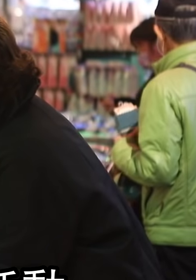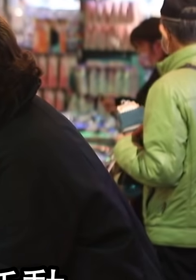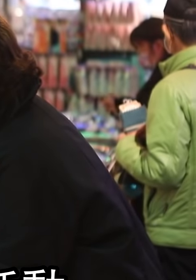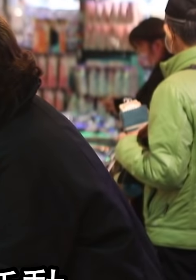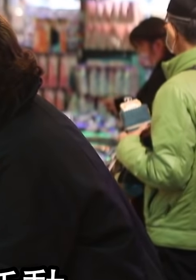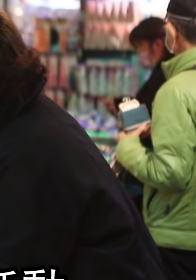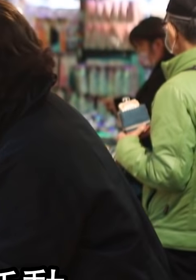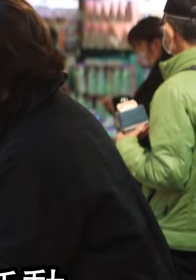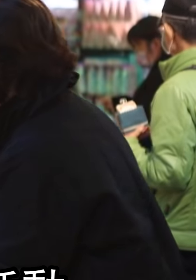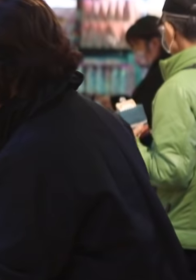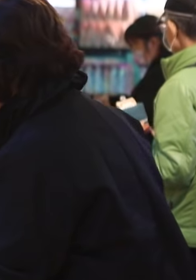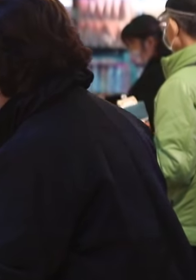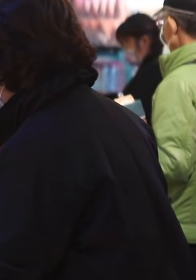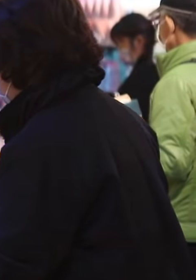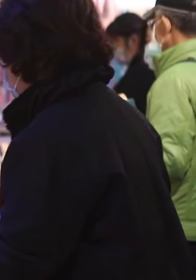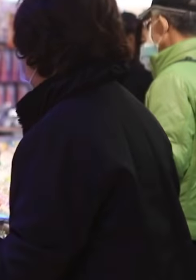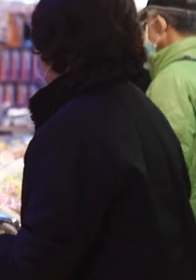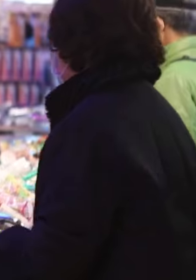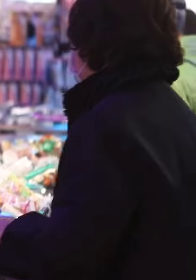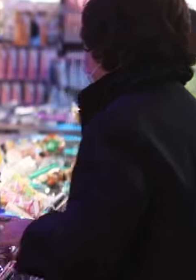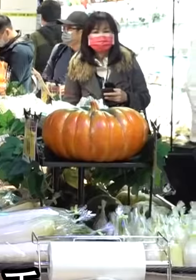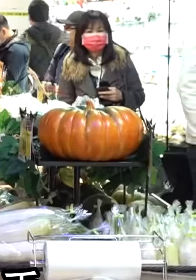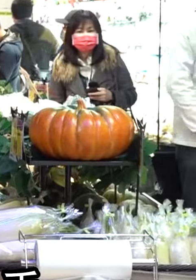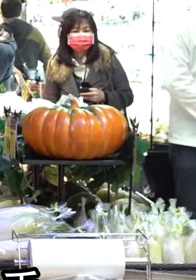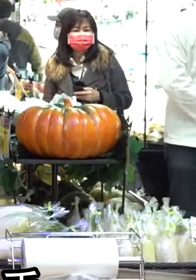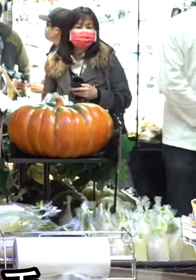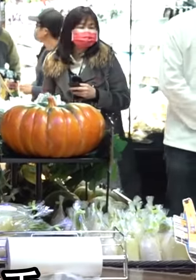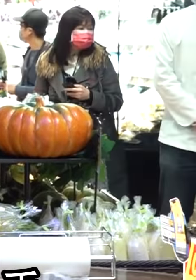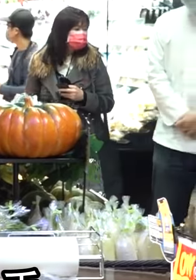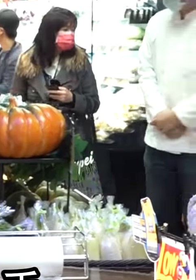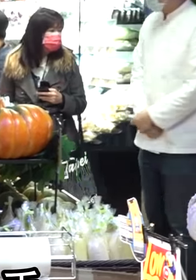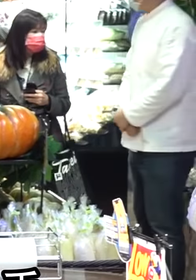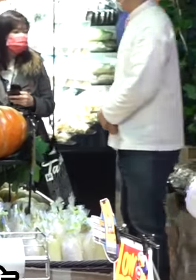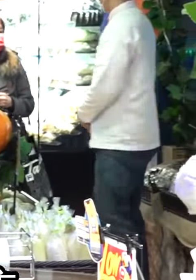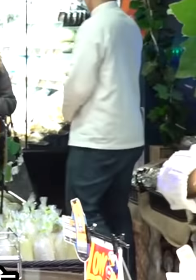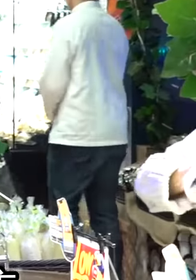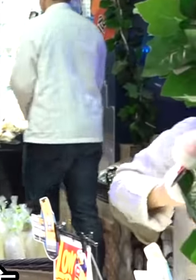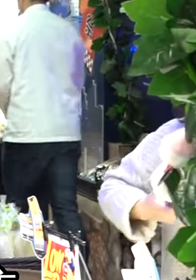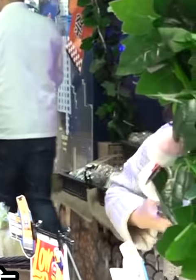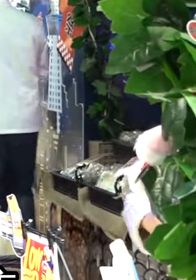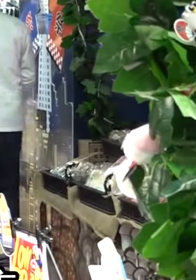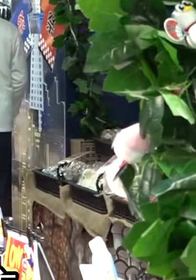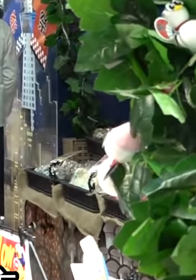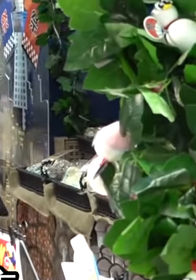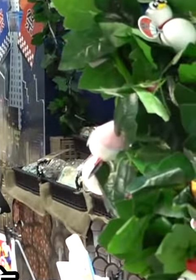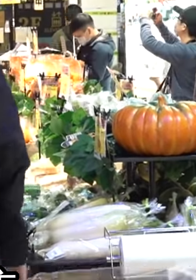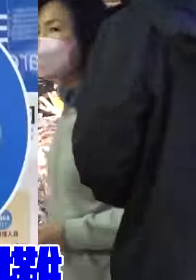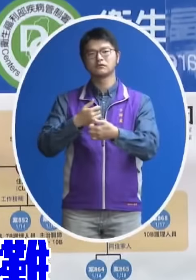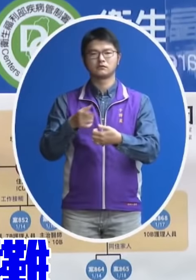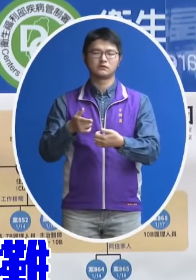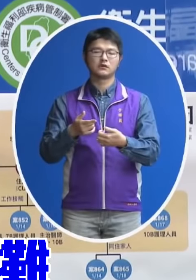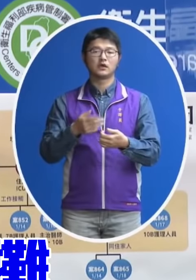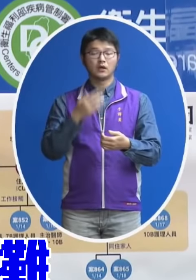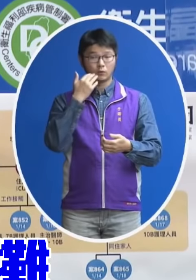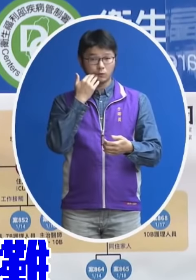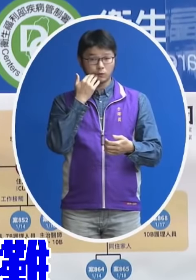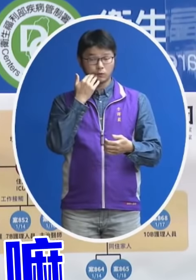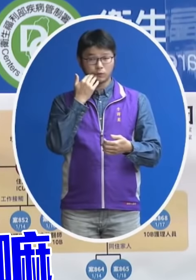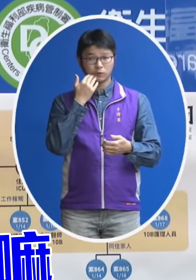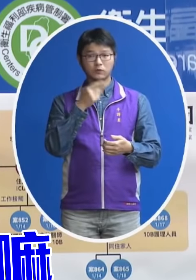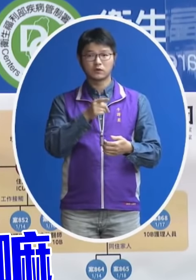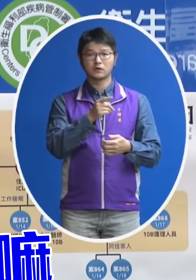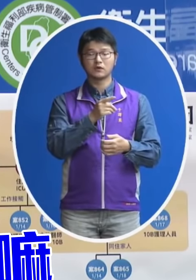要、非特定对象的活动，但没有到封城的地步。大家除了戴口罩、勤洗手，也要尽量避免人潮聚集。 公共人物的这样的